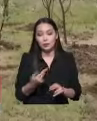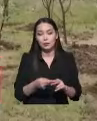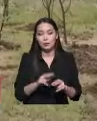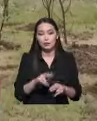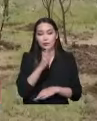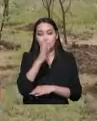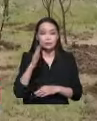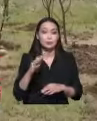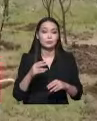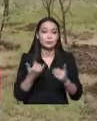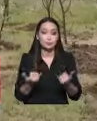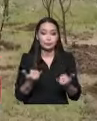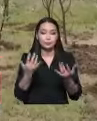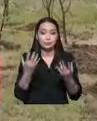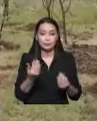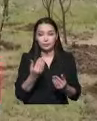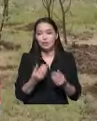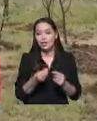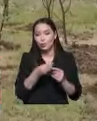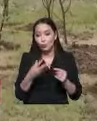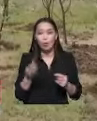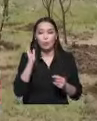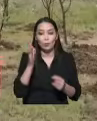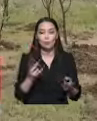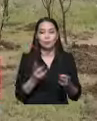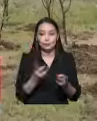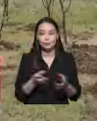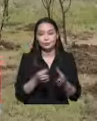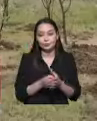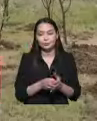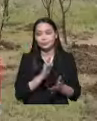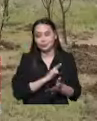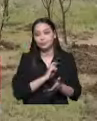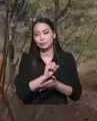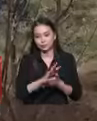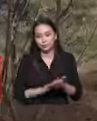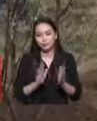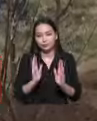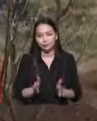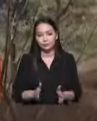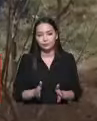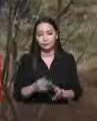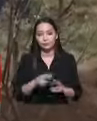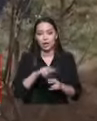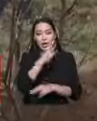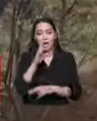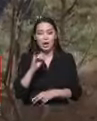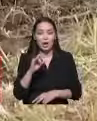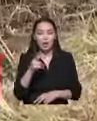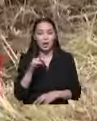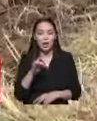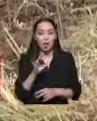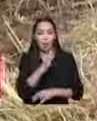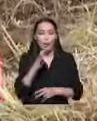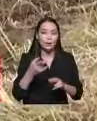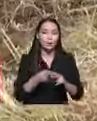тал қалсын дейді. Бүгінгі күні жемісті бермесе де, кейінгі ұрпағымызға жемісі мен көлеңкесін беретіні толық анық. Бұл қарағайлы ормандағы ағаш егу науқанымен